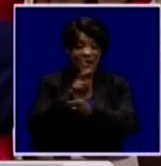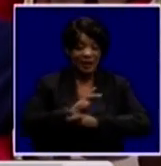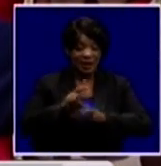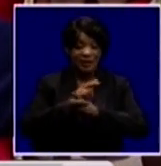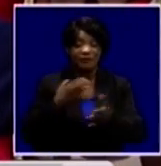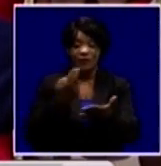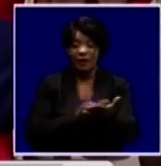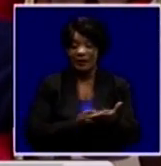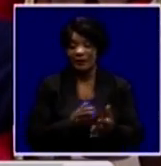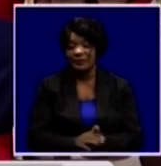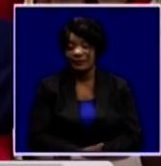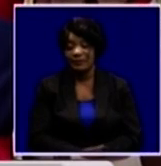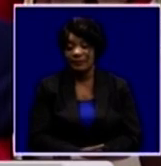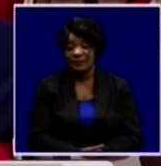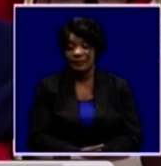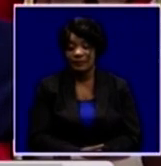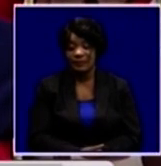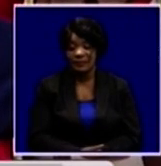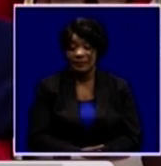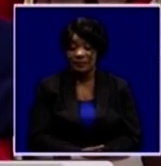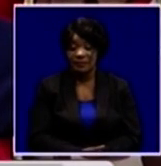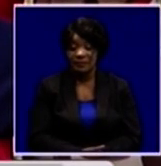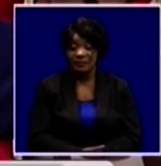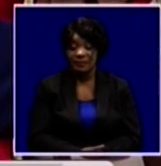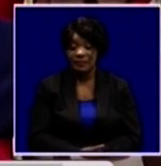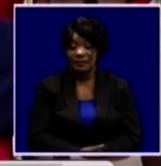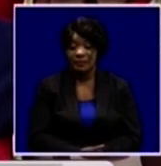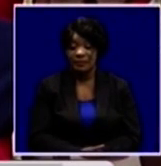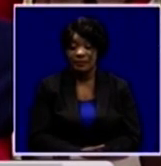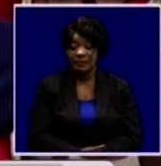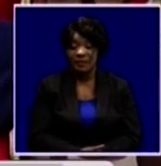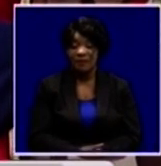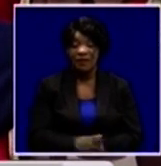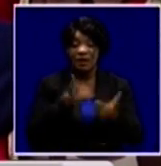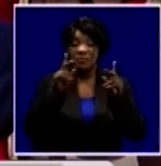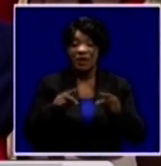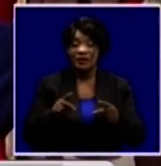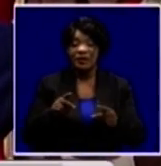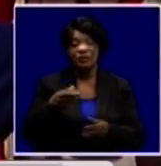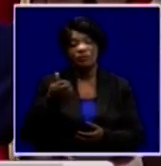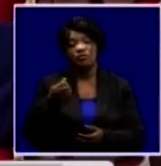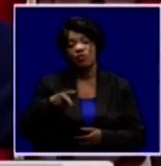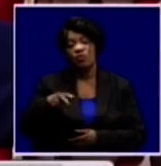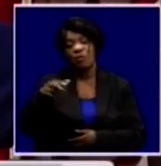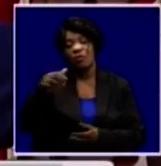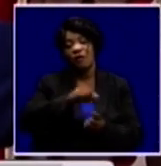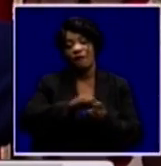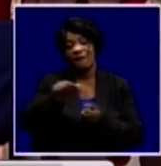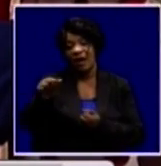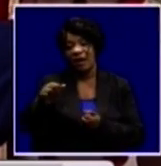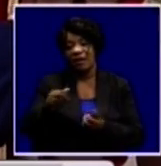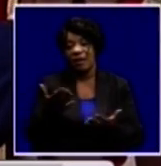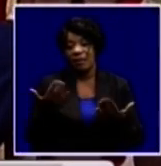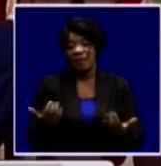waganiza na muntu mhalo yakuti achoke pano aende nakuti akaisite ponse tyani ambiri